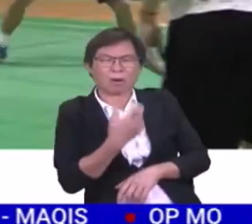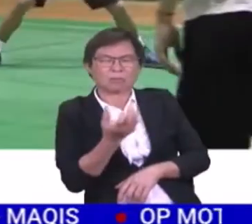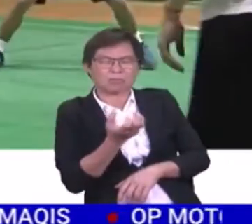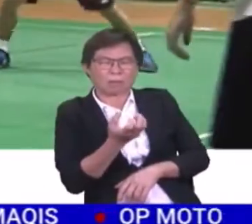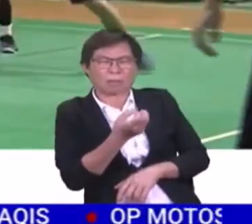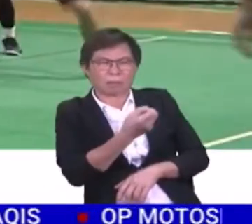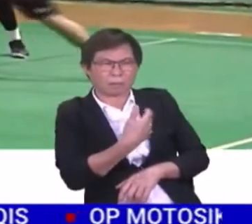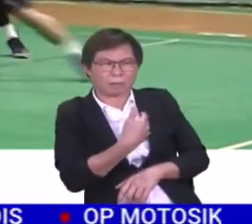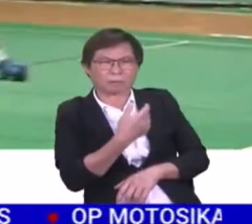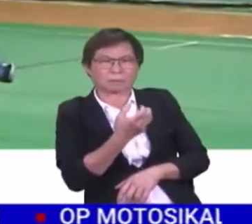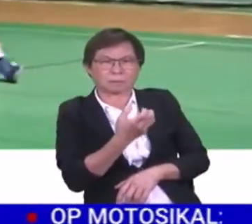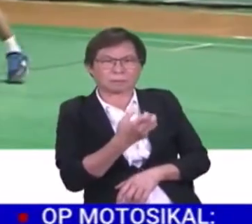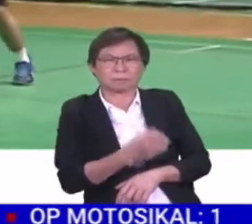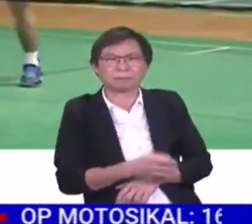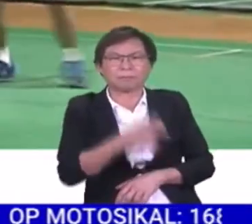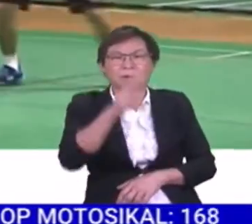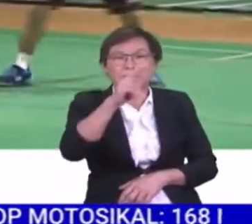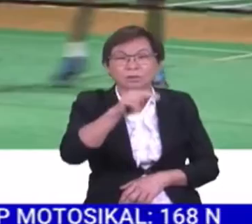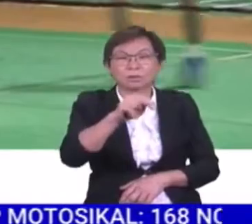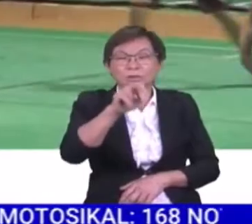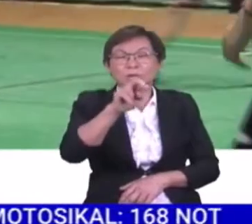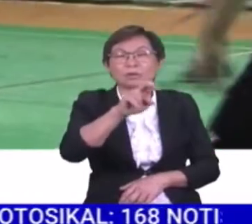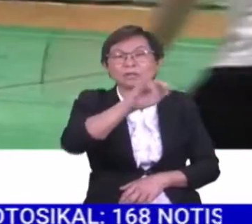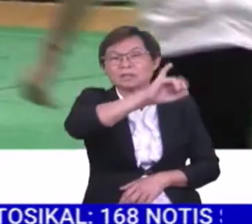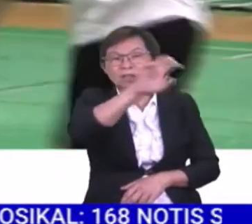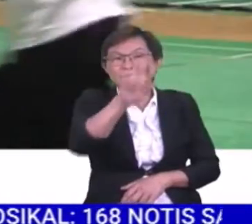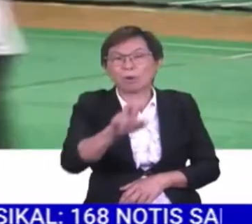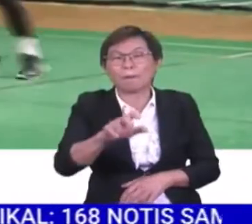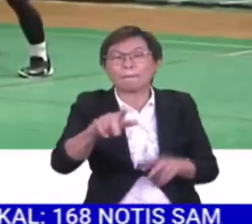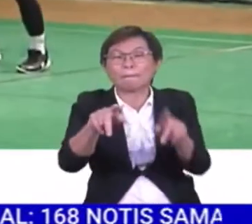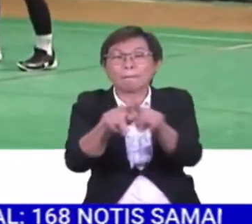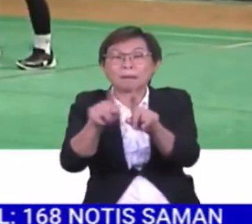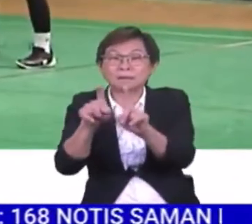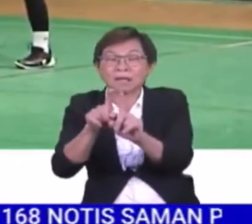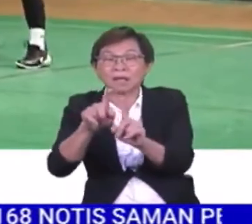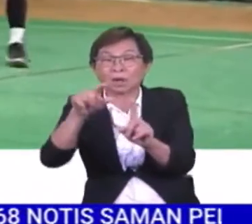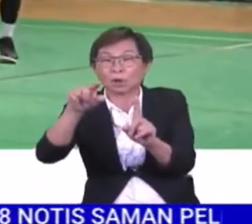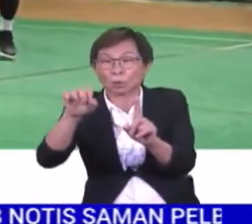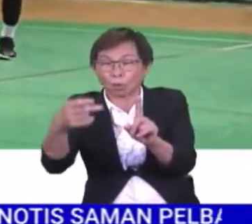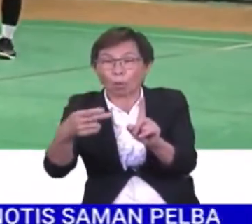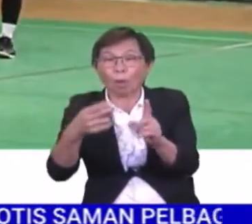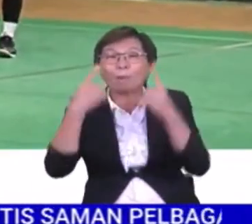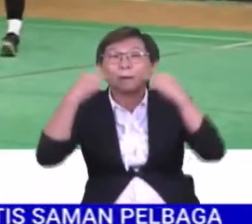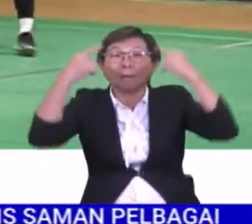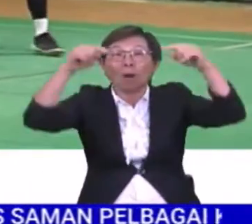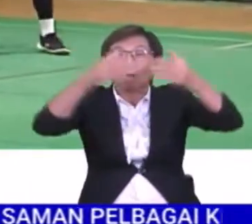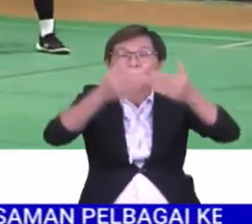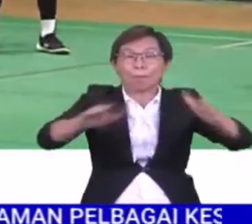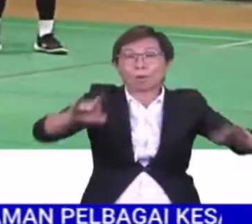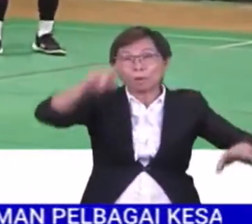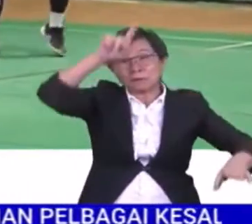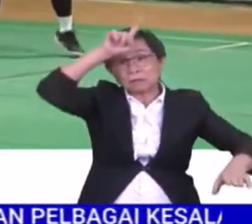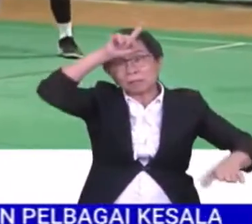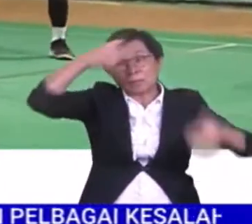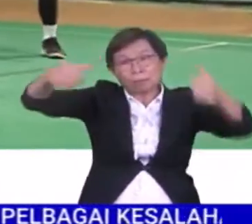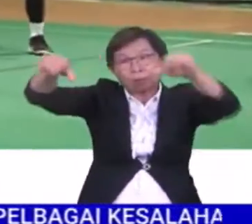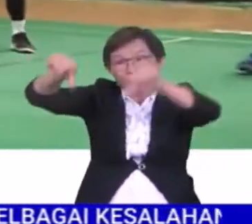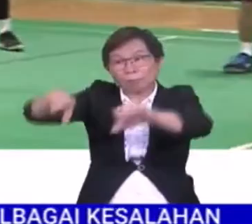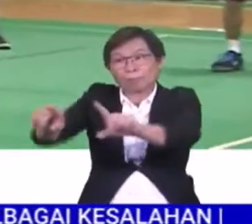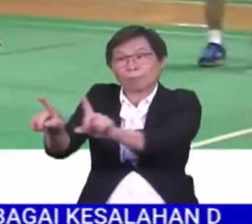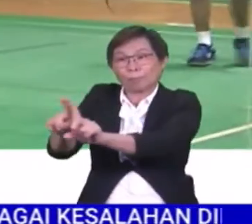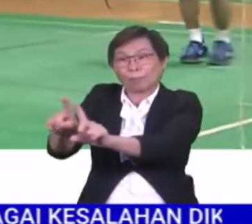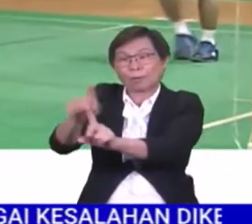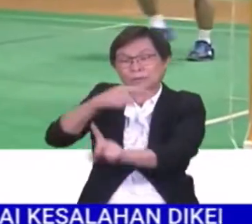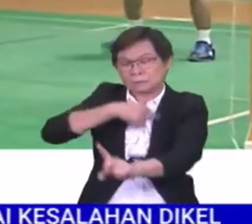lah. Nur Izzuddin dan pasangan Goh Zufi melakar kejayaan cemerlang memenangi terbuka Jerman dengan menewaskan